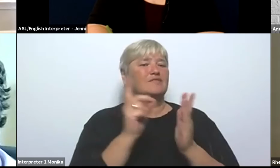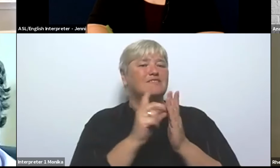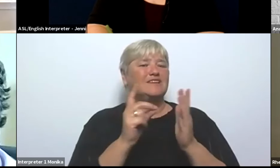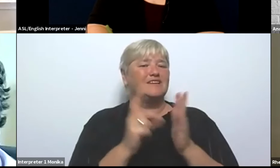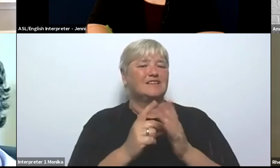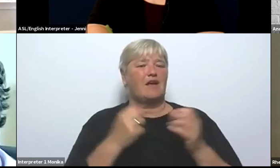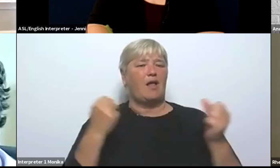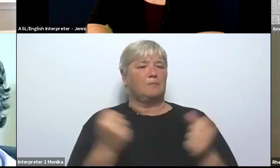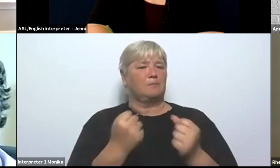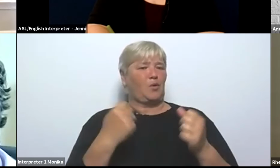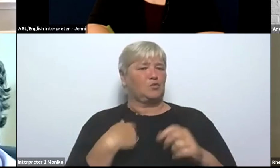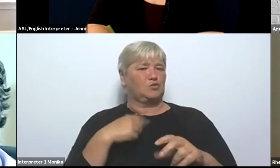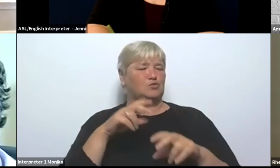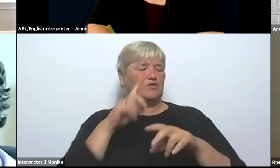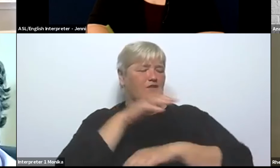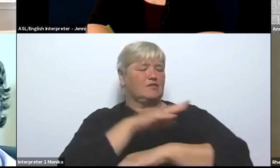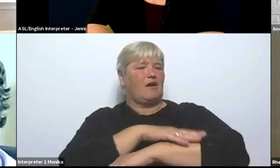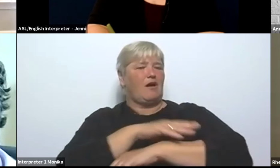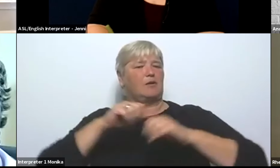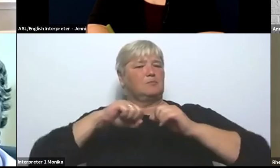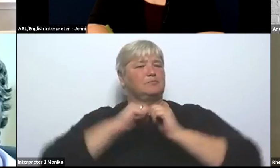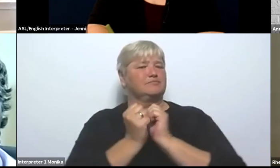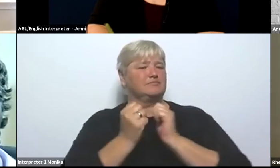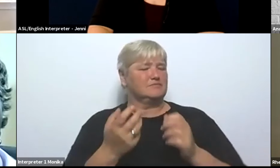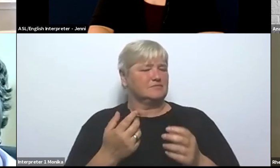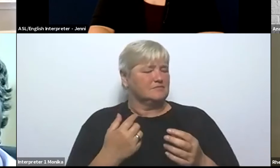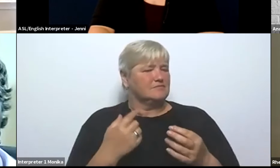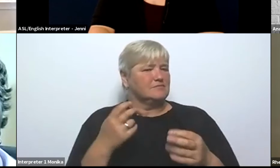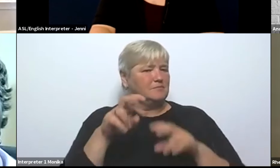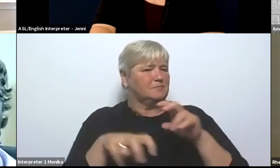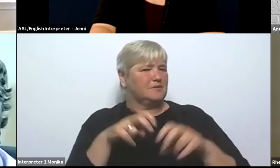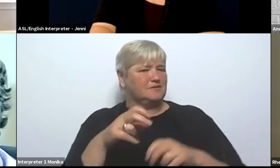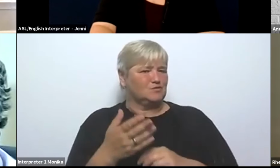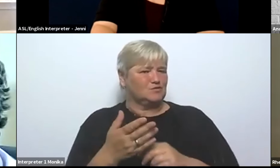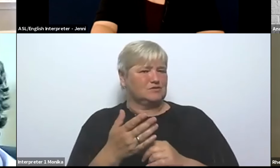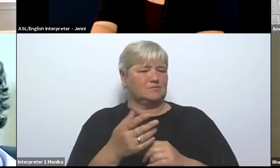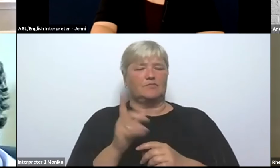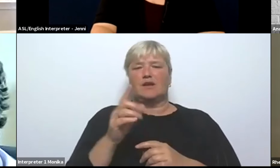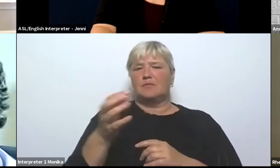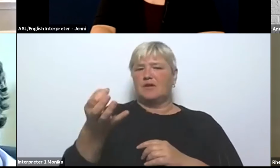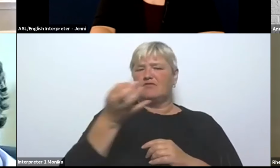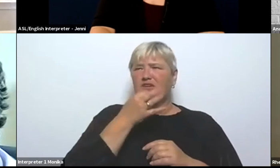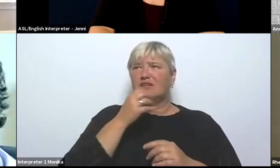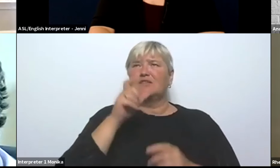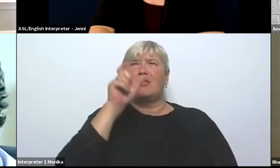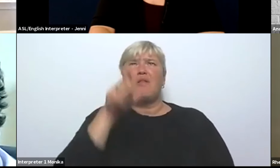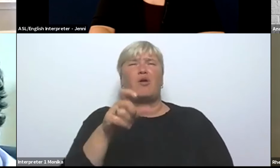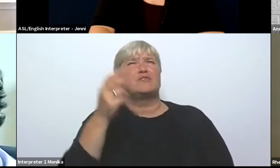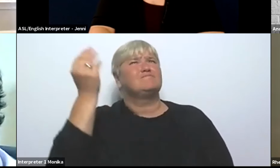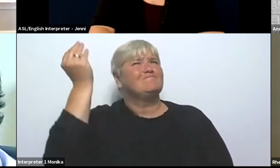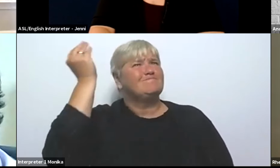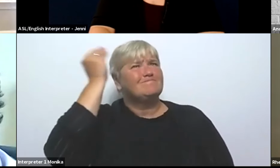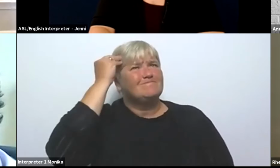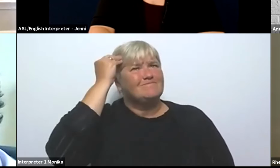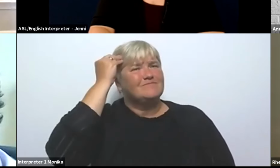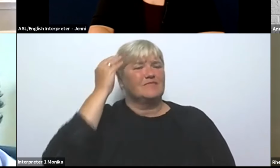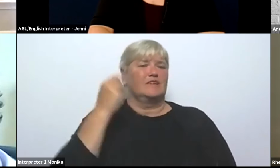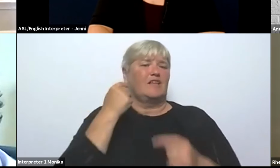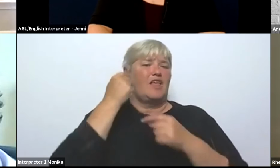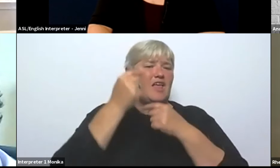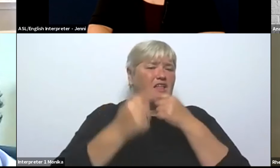können. Ja, und zu deiner Frage, ich glaube, es ist ein ganz wichtiger Punkt, dass sich das in den Köpfen aller am